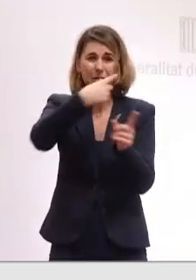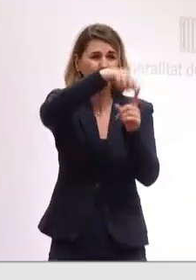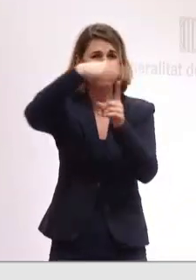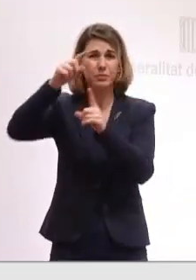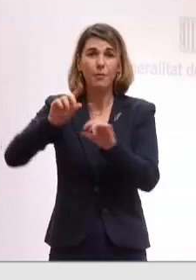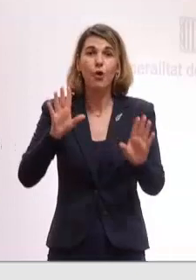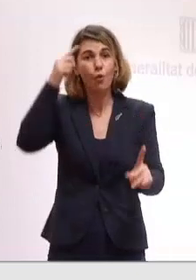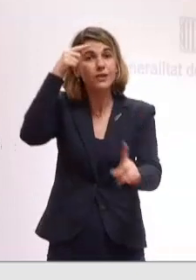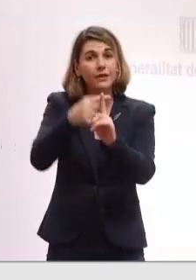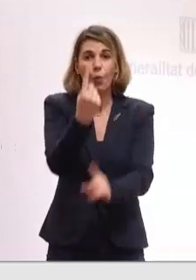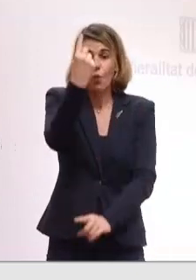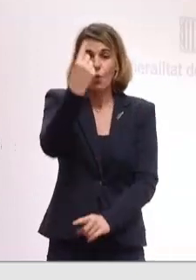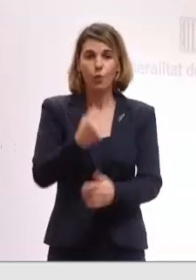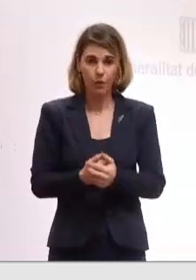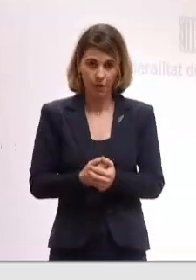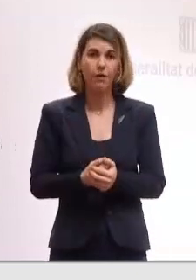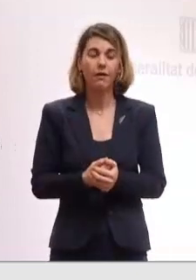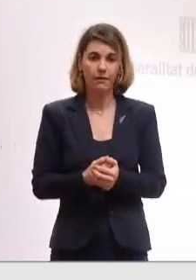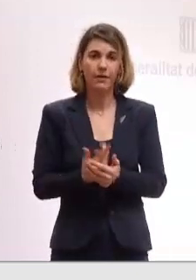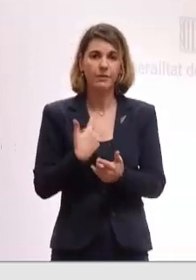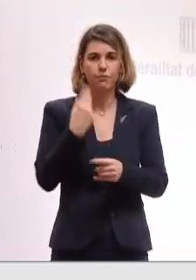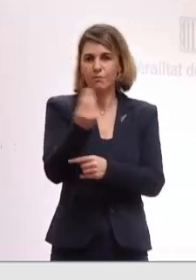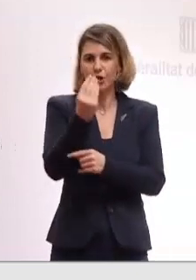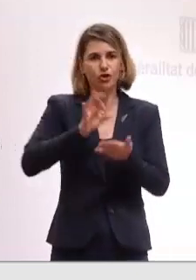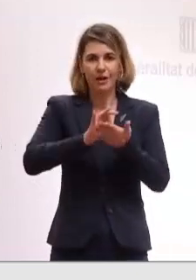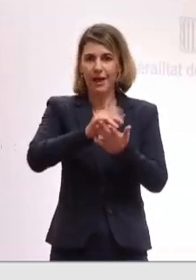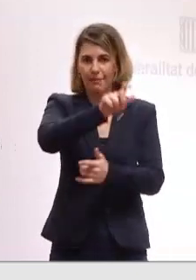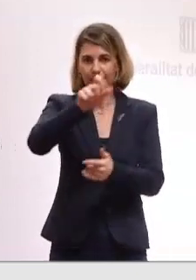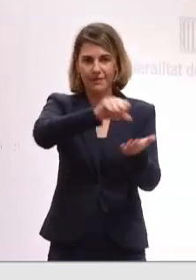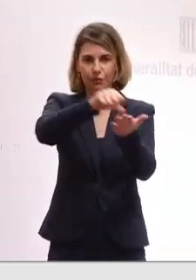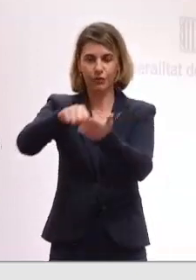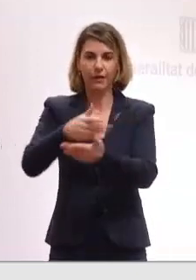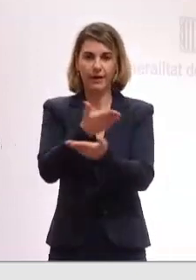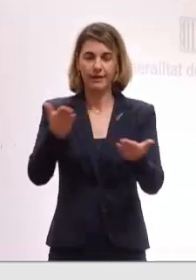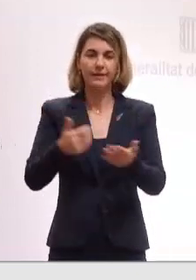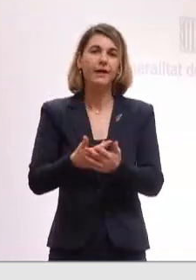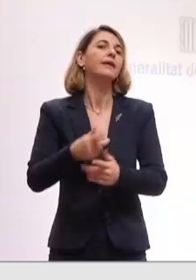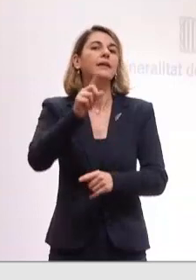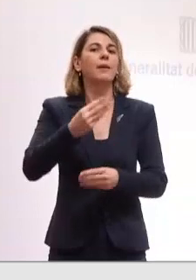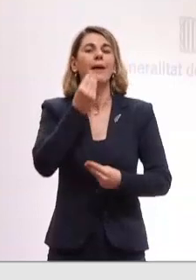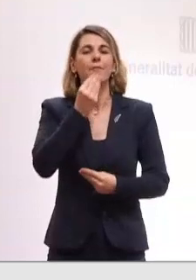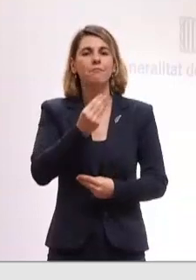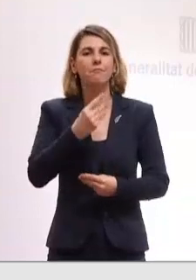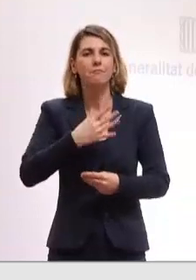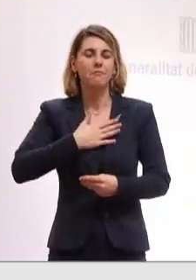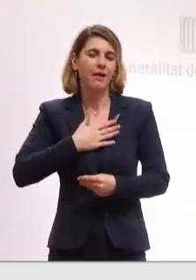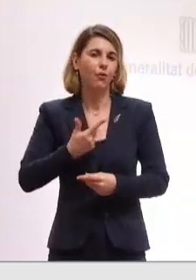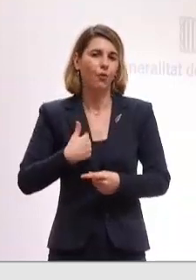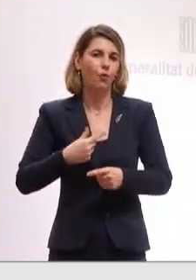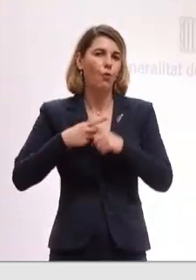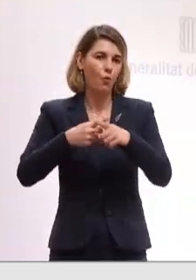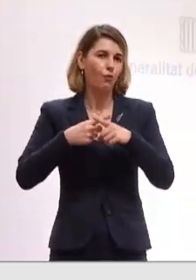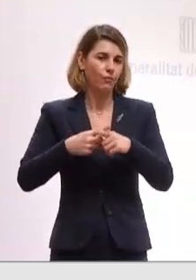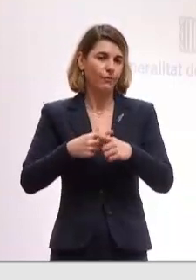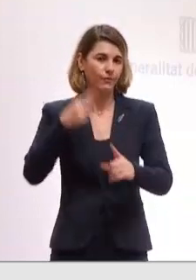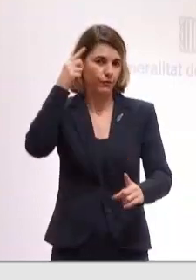és únic i compartit: donar el millor servei a la ciutadania i servir el bé comú. També som conscients que